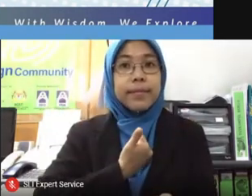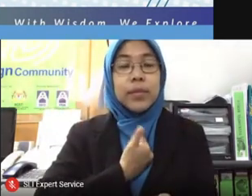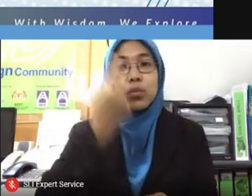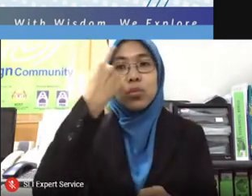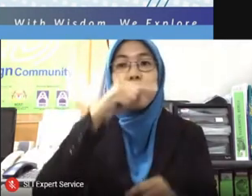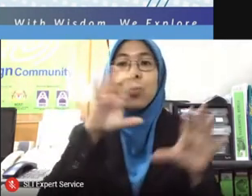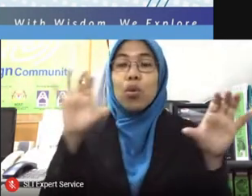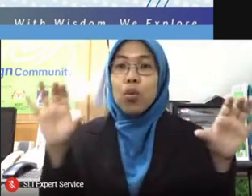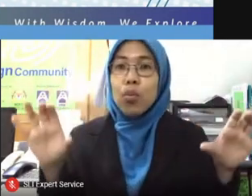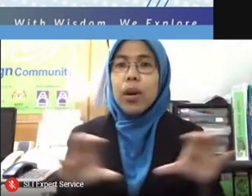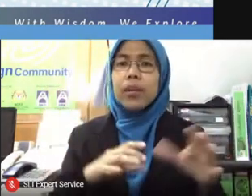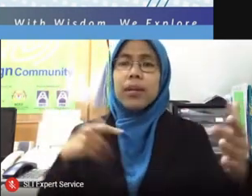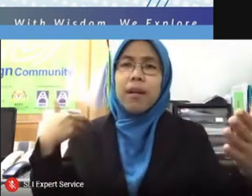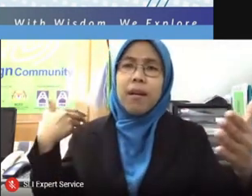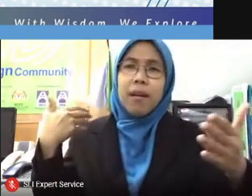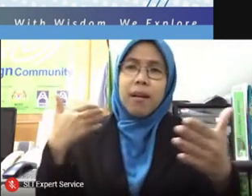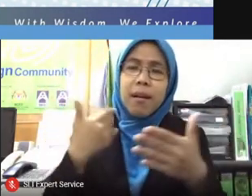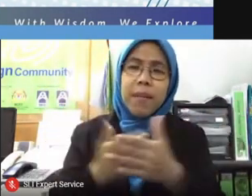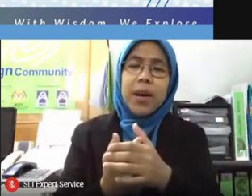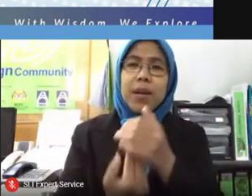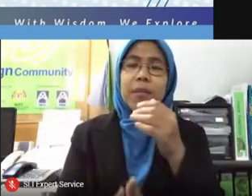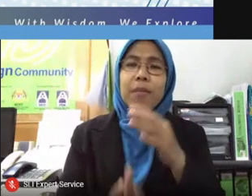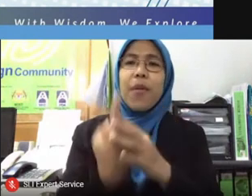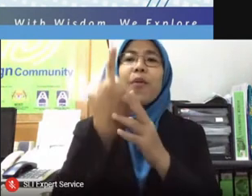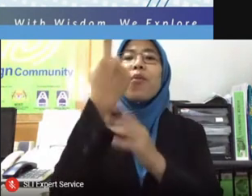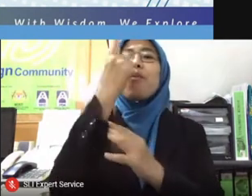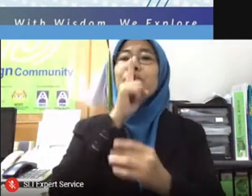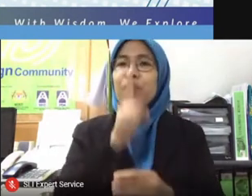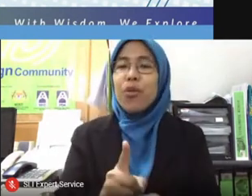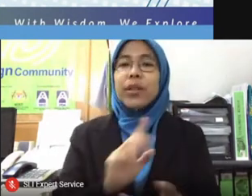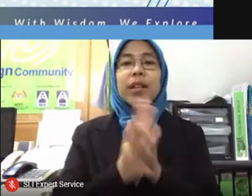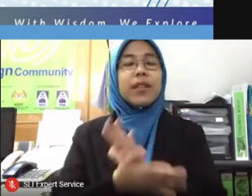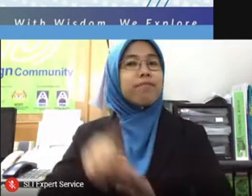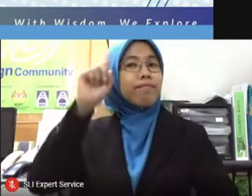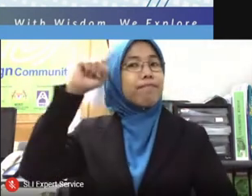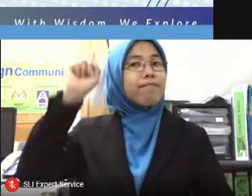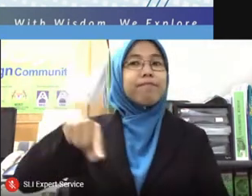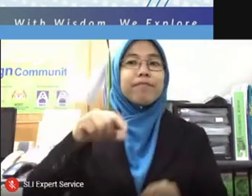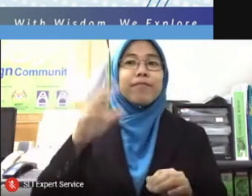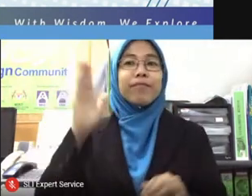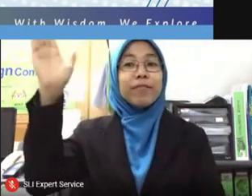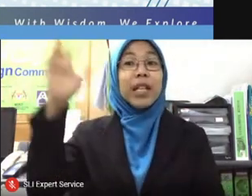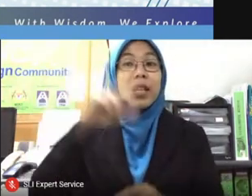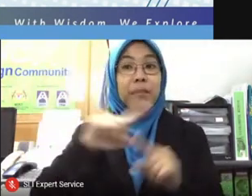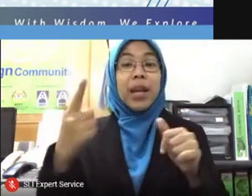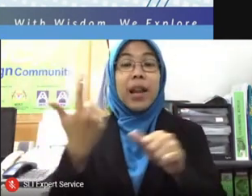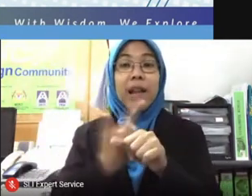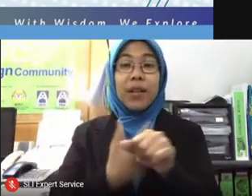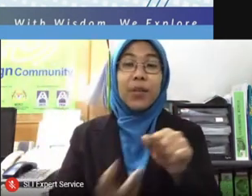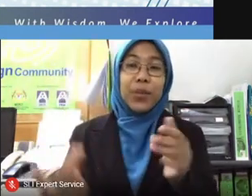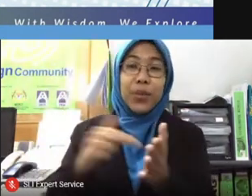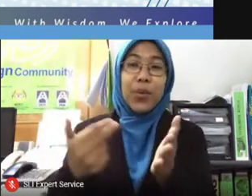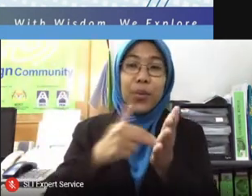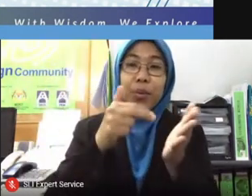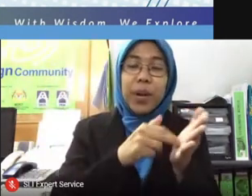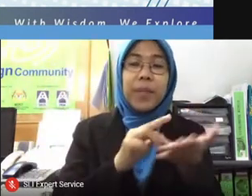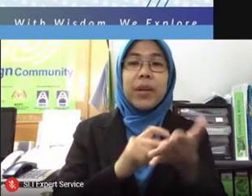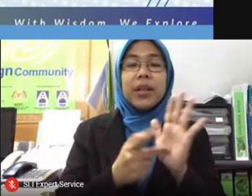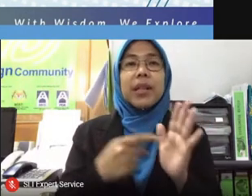buat secara sampai timbulnya rasa boleh buat secara spontan pun. Jadi latihan berkali-kali, kita ambil masa